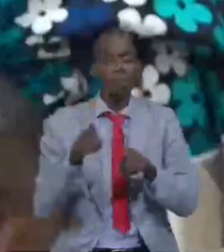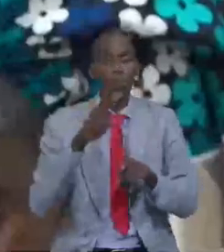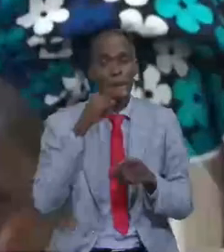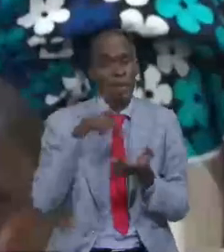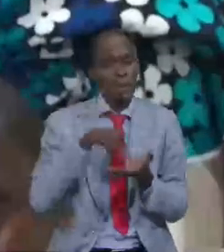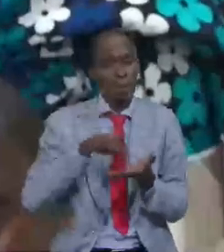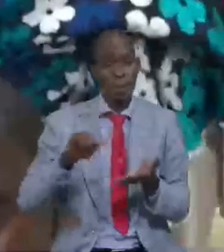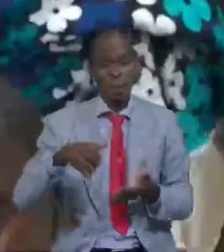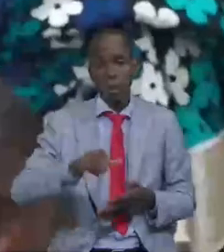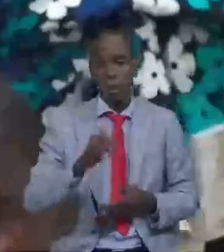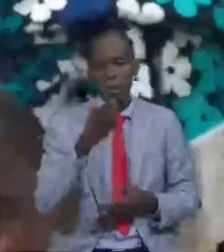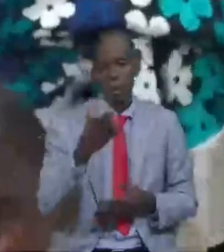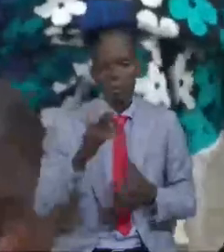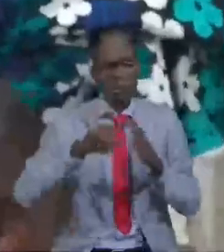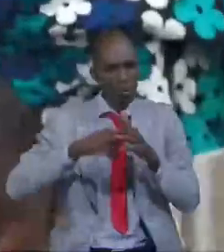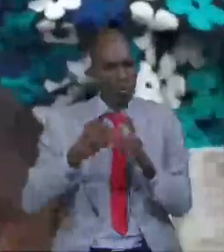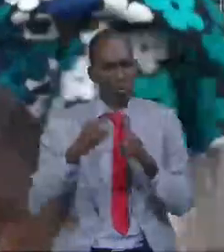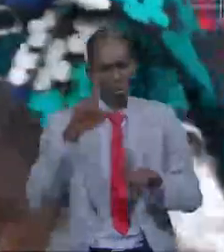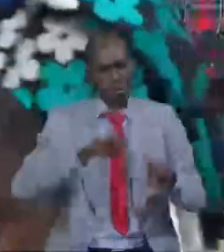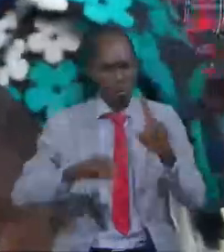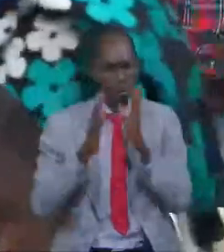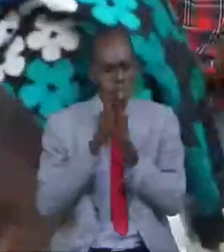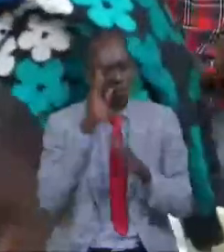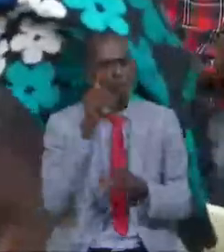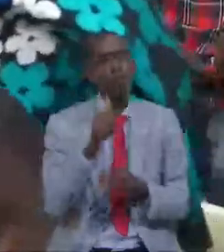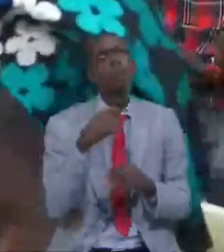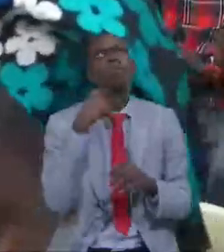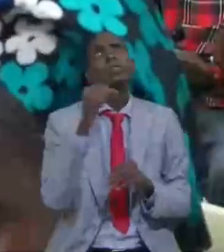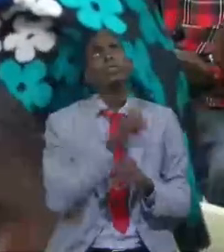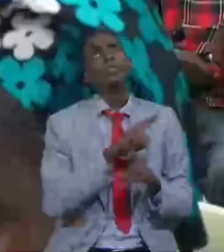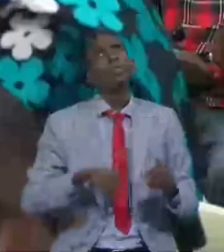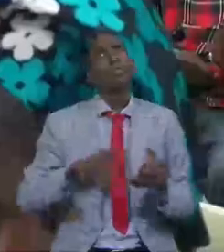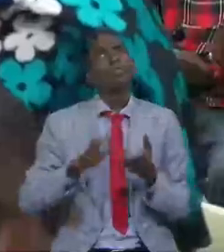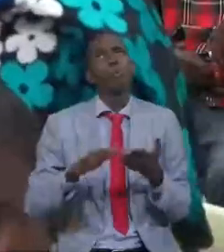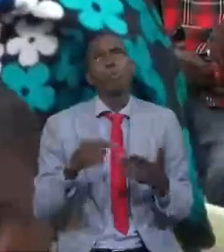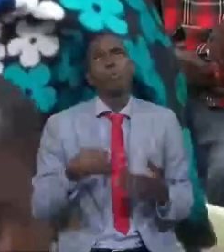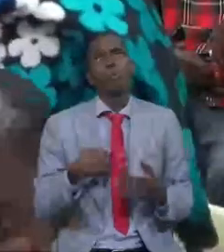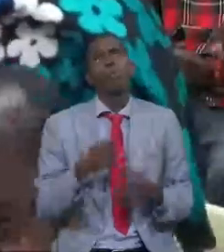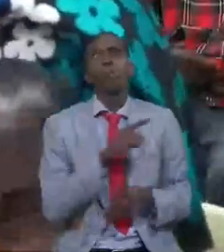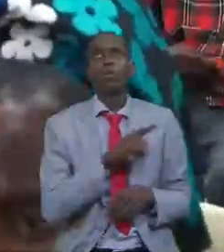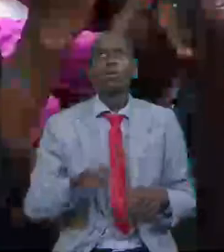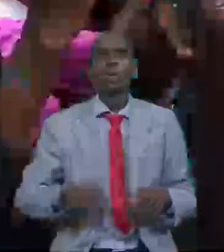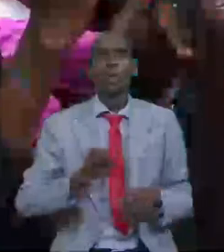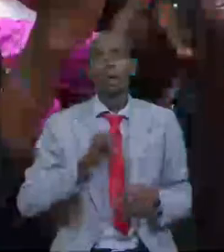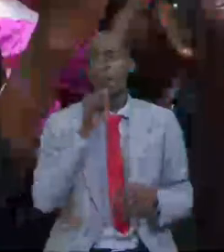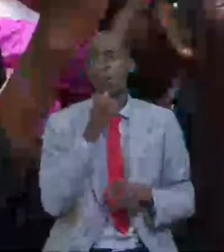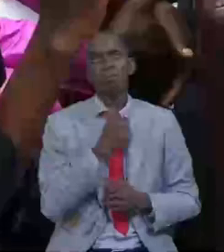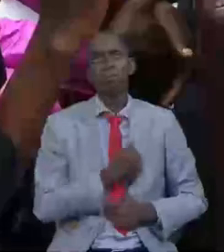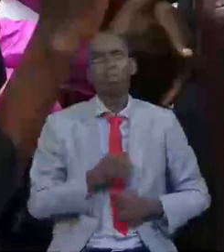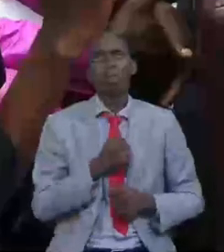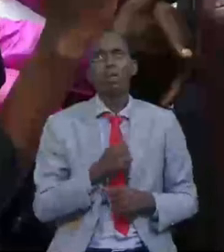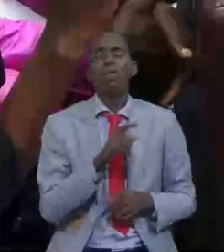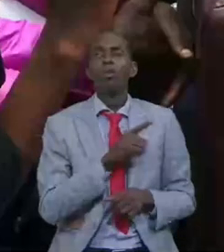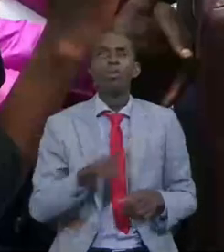prière. Seigneur, pardonne-moi. Seigneur, je suis désolé. Seigneur, j'ai fait ce que je ne devrais pas